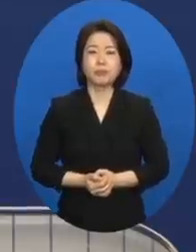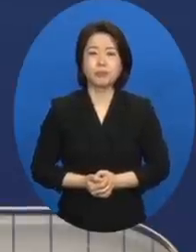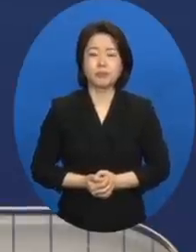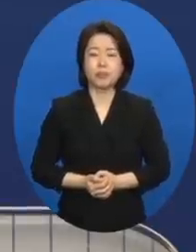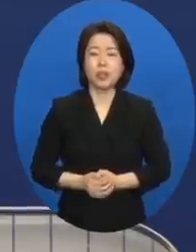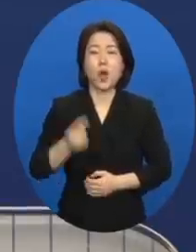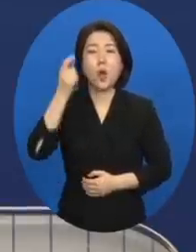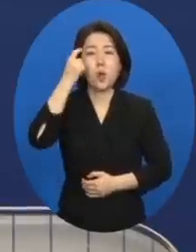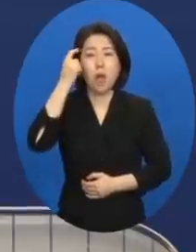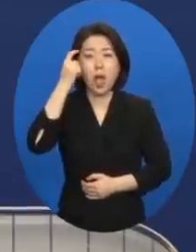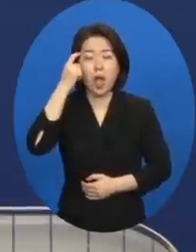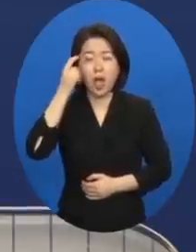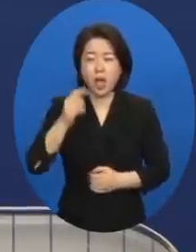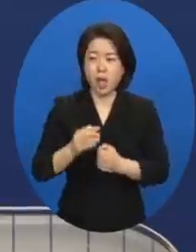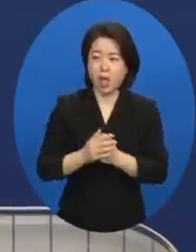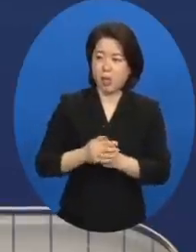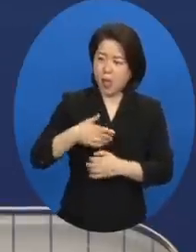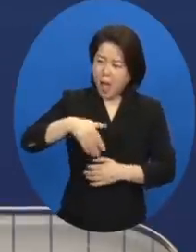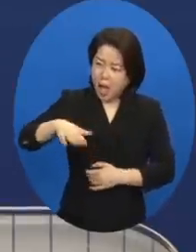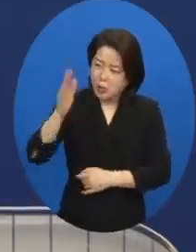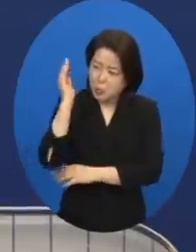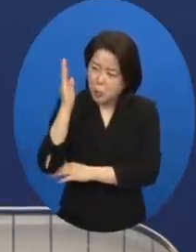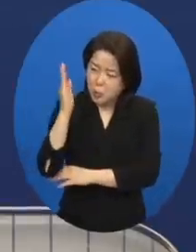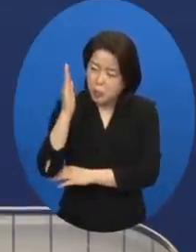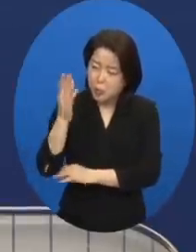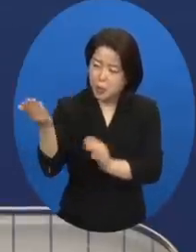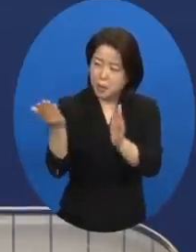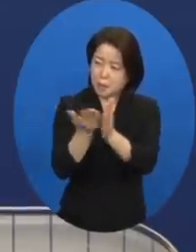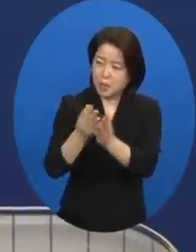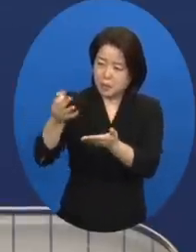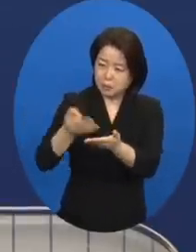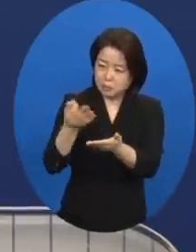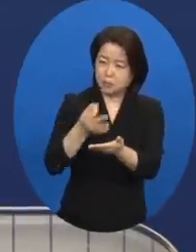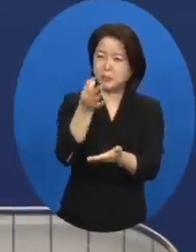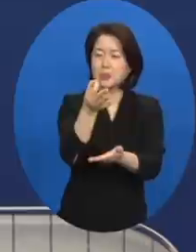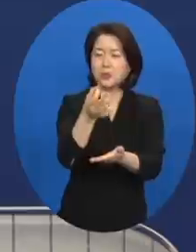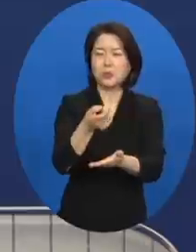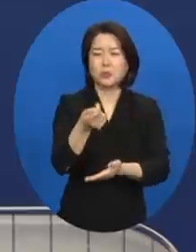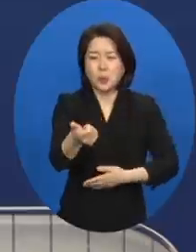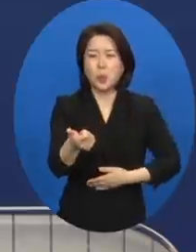수지 타산에 맞지가 않는 거예요.